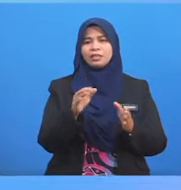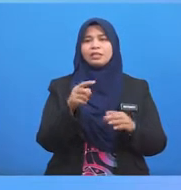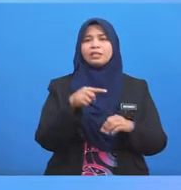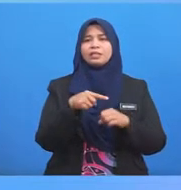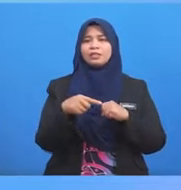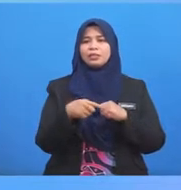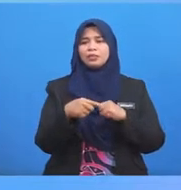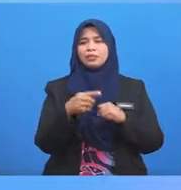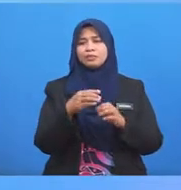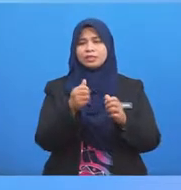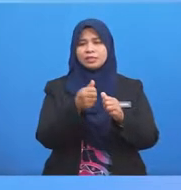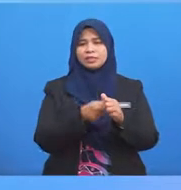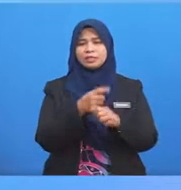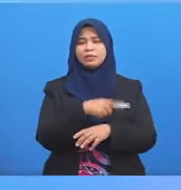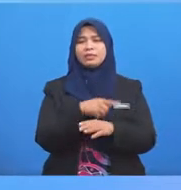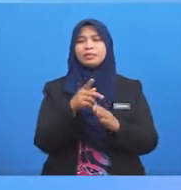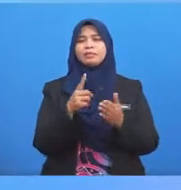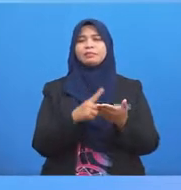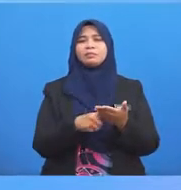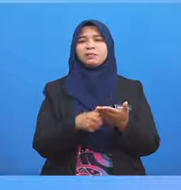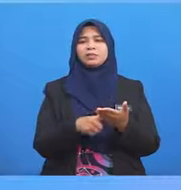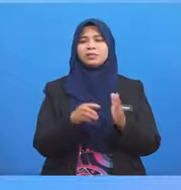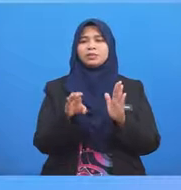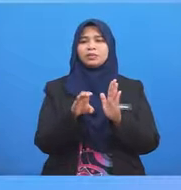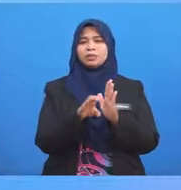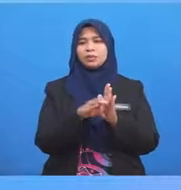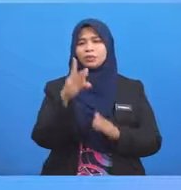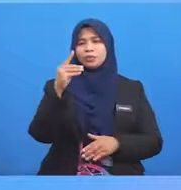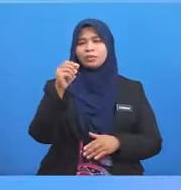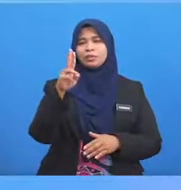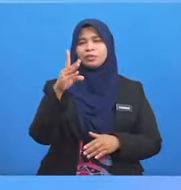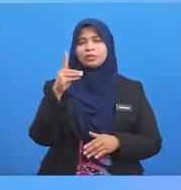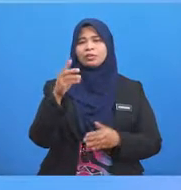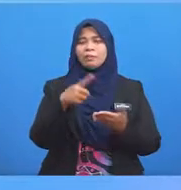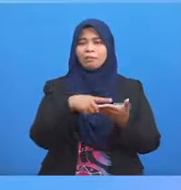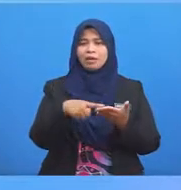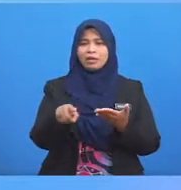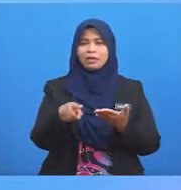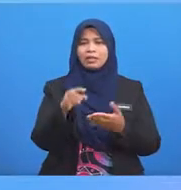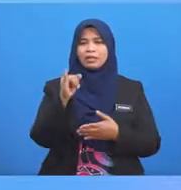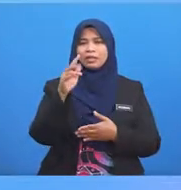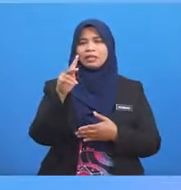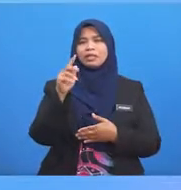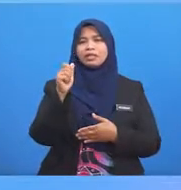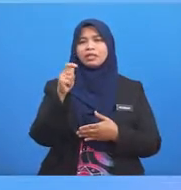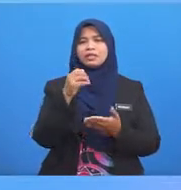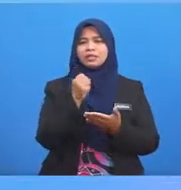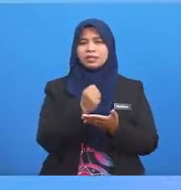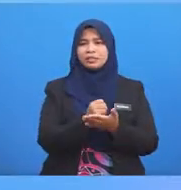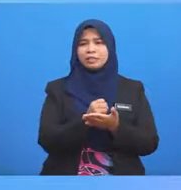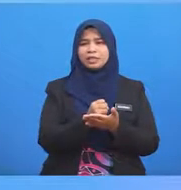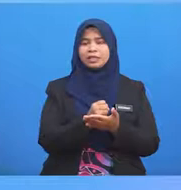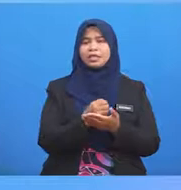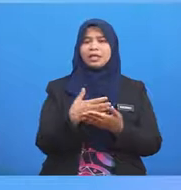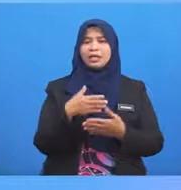Contohnya, Daud membayar ikat jamin adiknya yang telah ditangkap atas kesalahan bergaduh